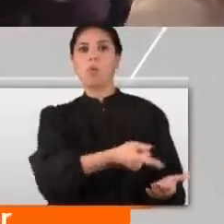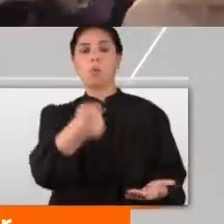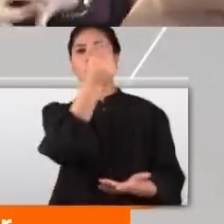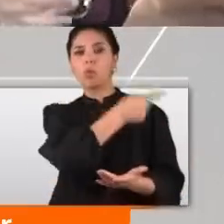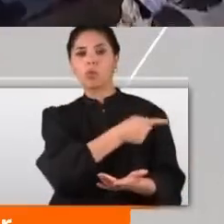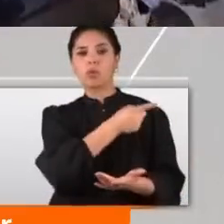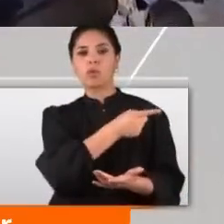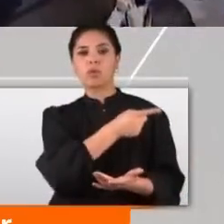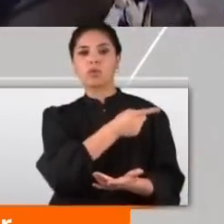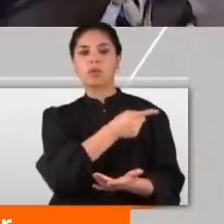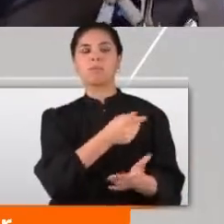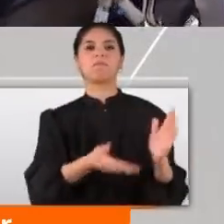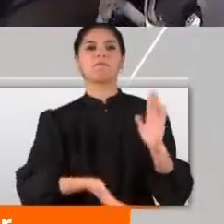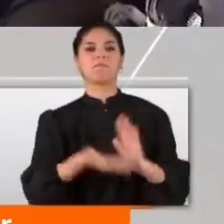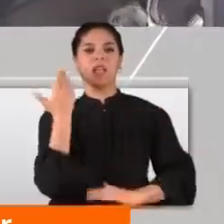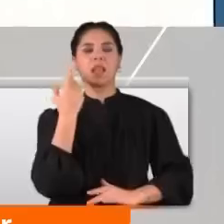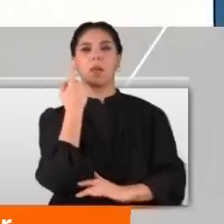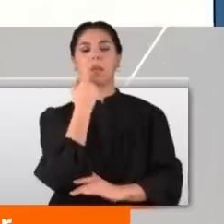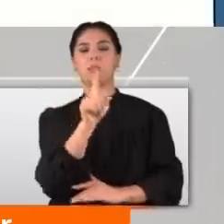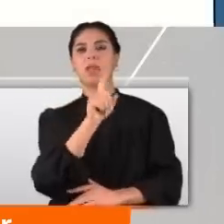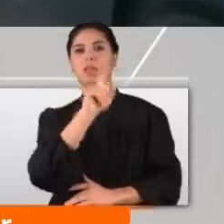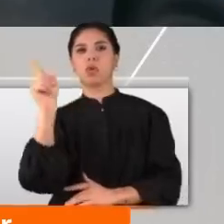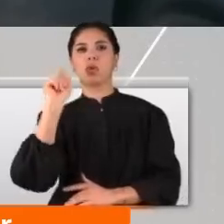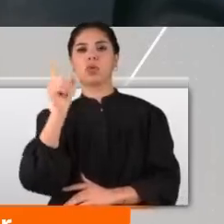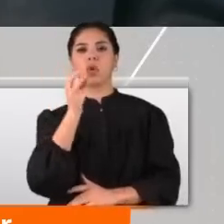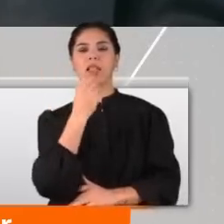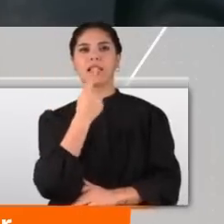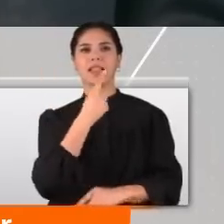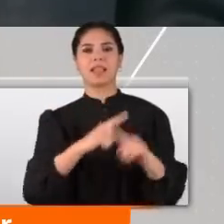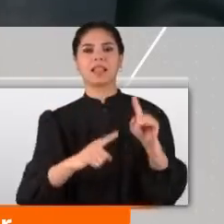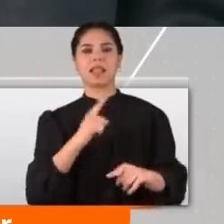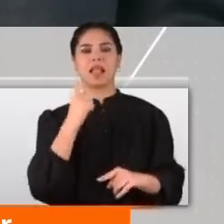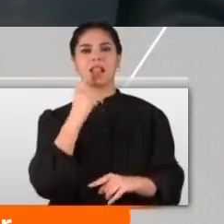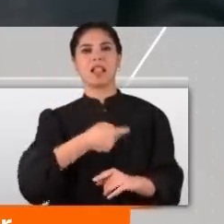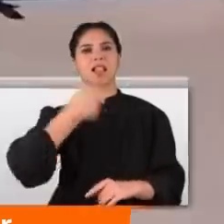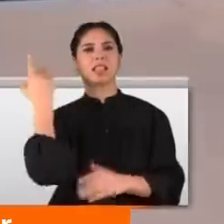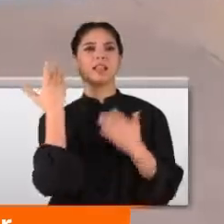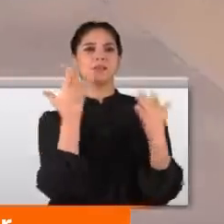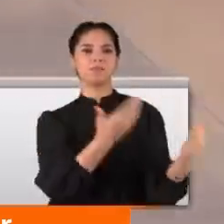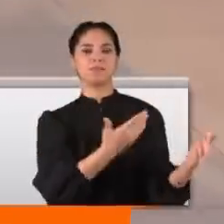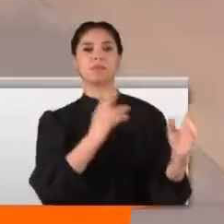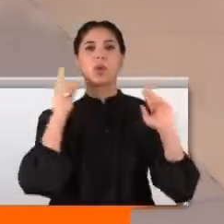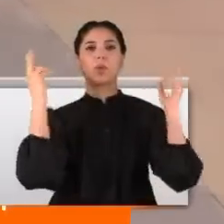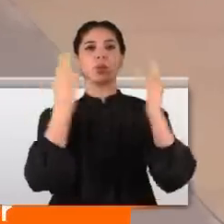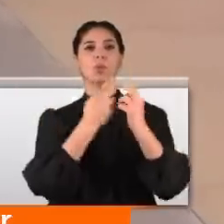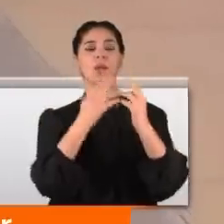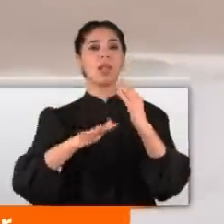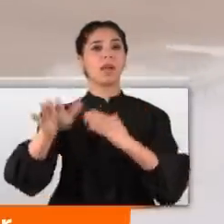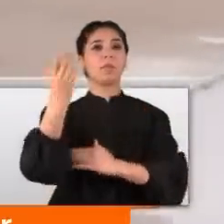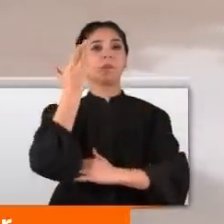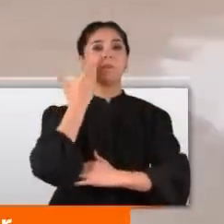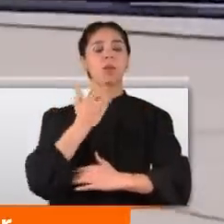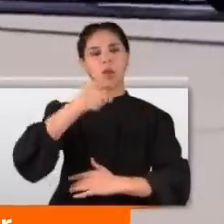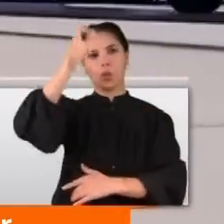artık sürümden kalkmış olan 1990'ların siyaset formatında kalmış tiplerdir. Dünyanın gıptayla baktığı